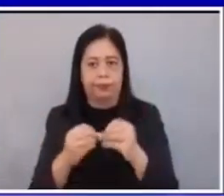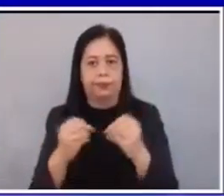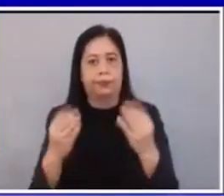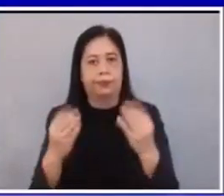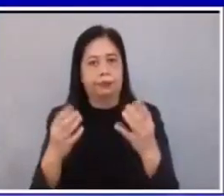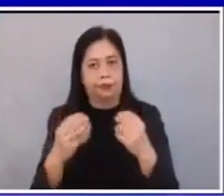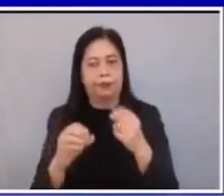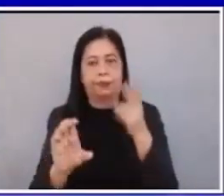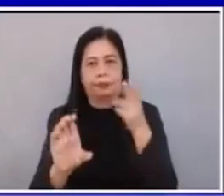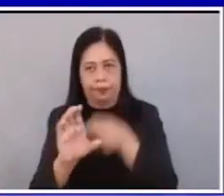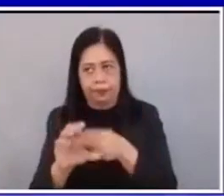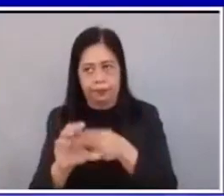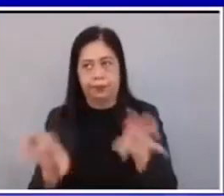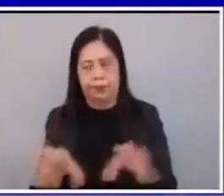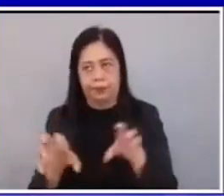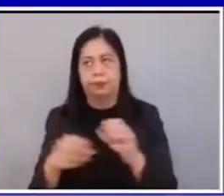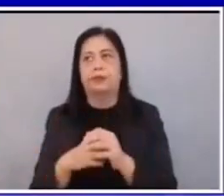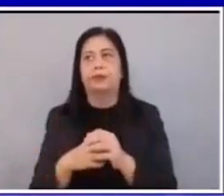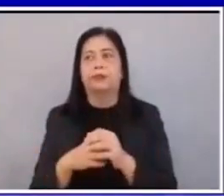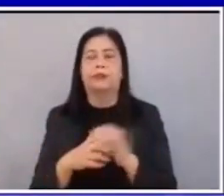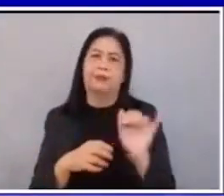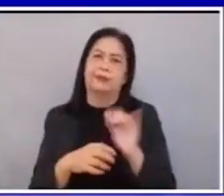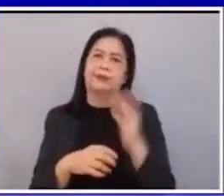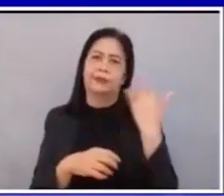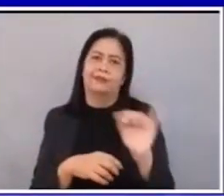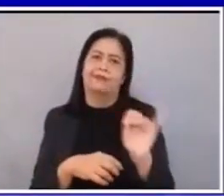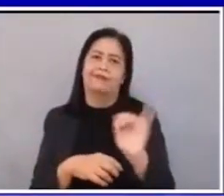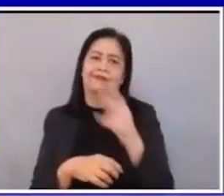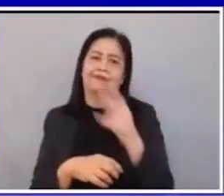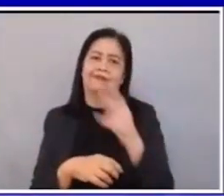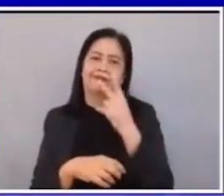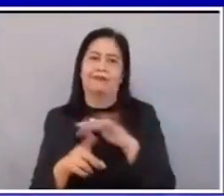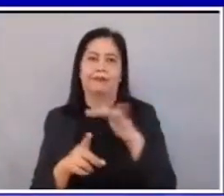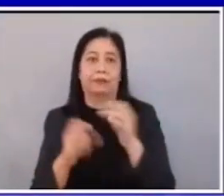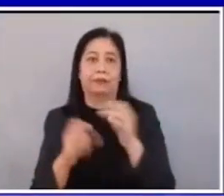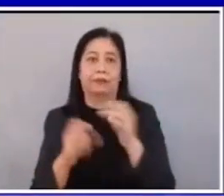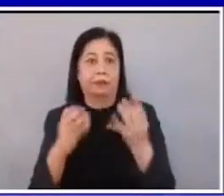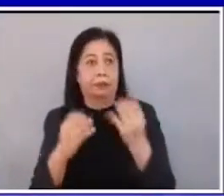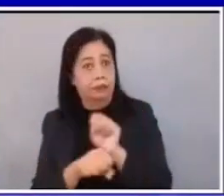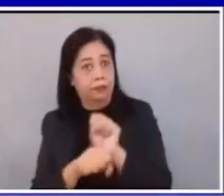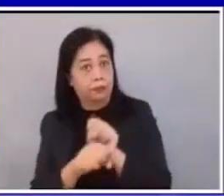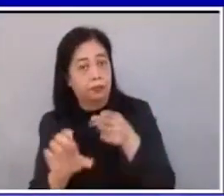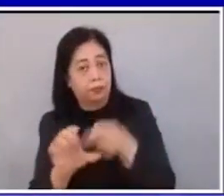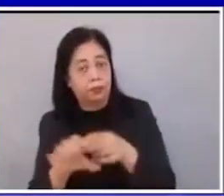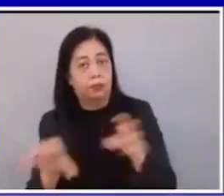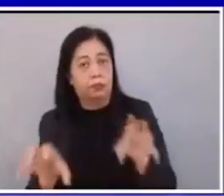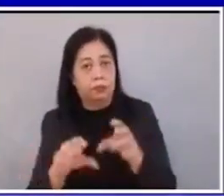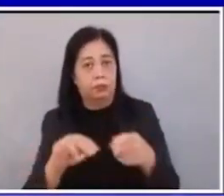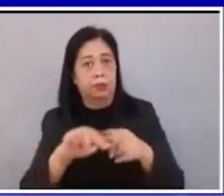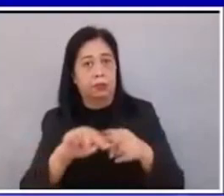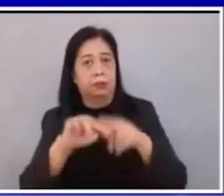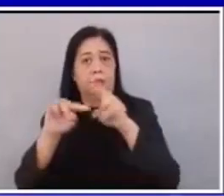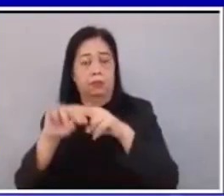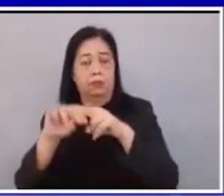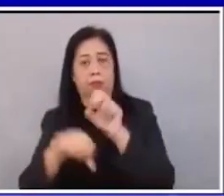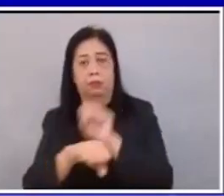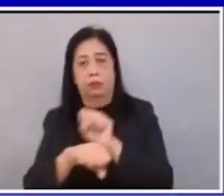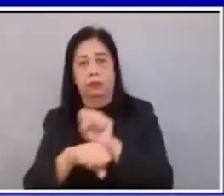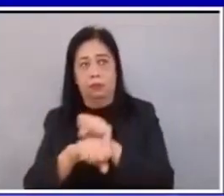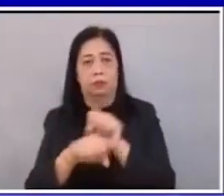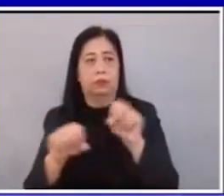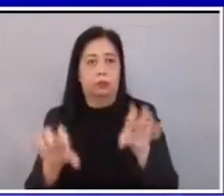course, gaya ng dati, ganoon naman ang nakikita natin. Pag marami yung nag-participate sa labor force, tumataas yung ating employment rate at tumataas din yung